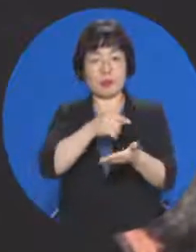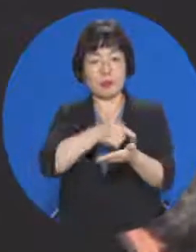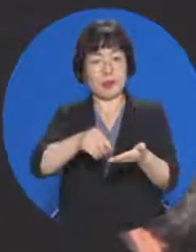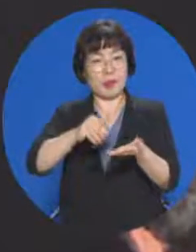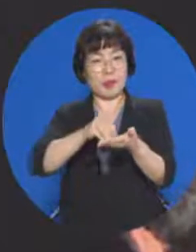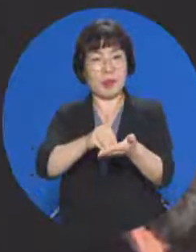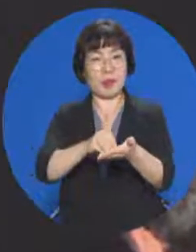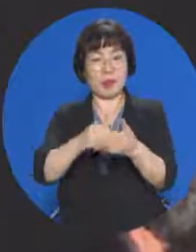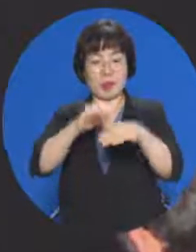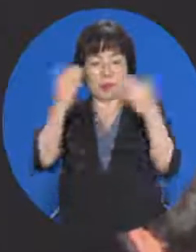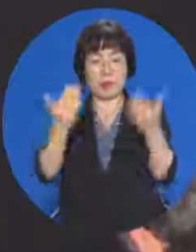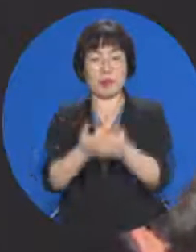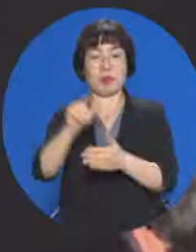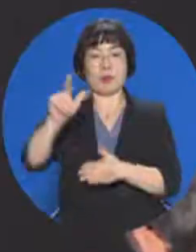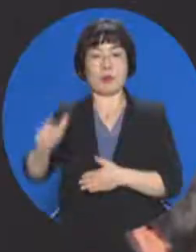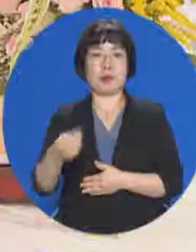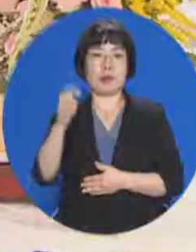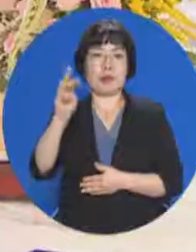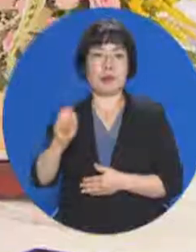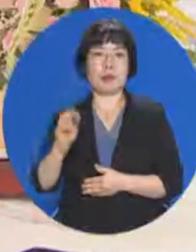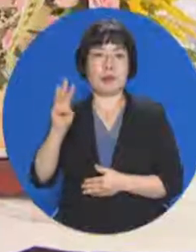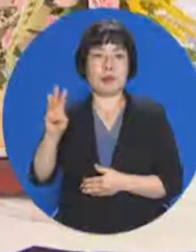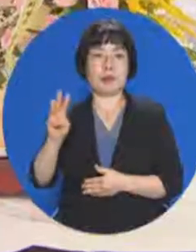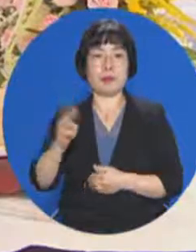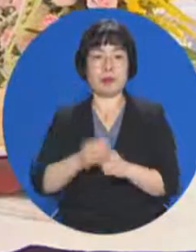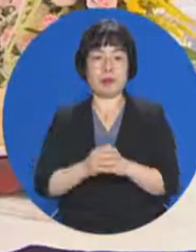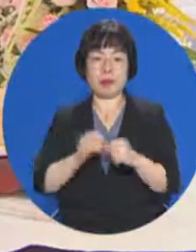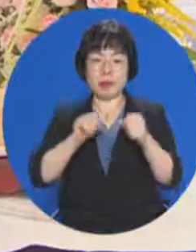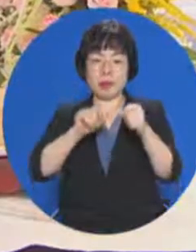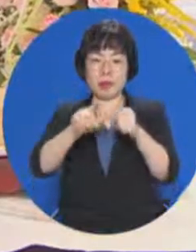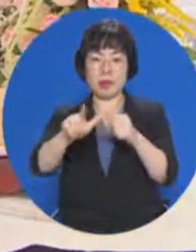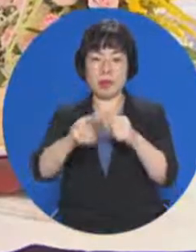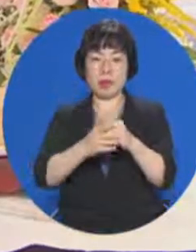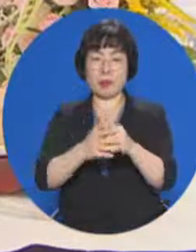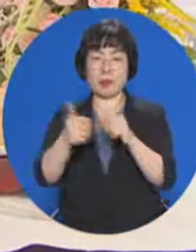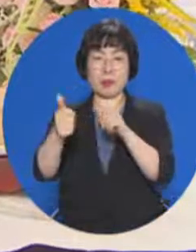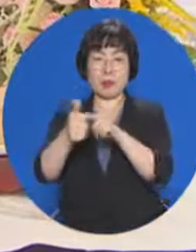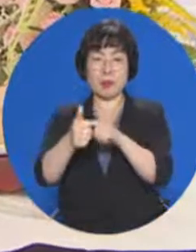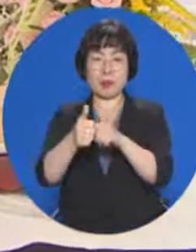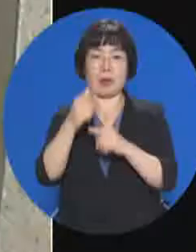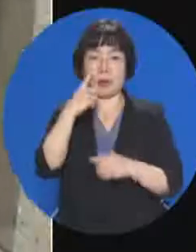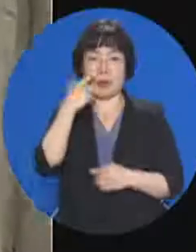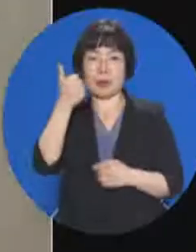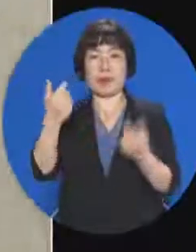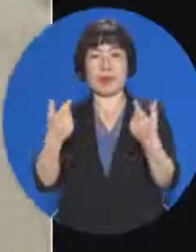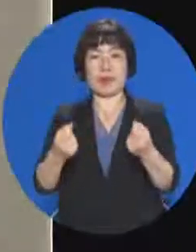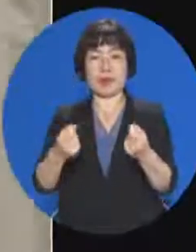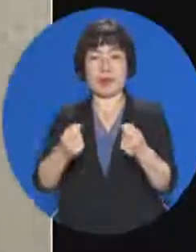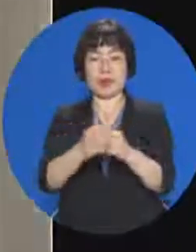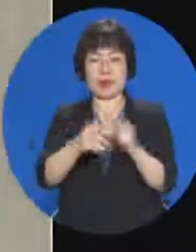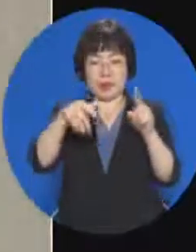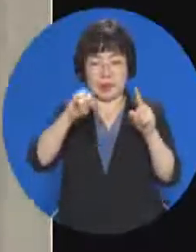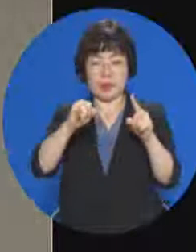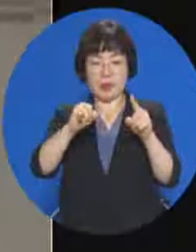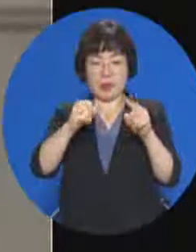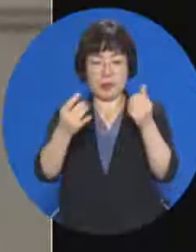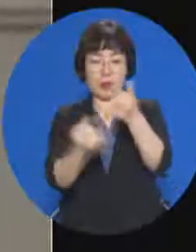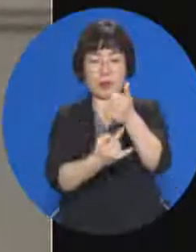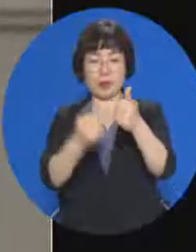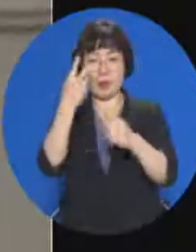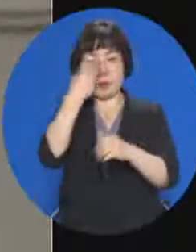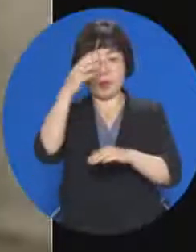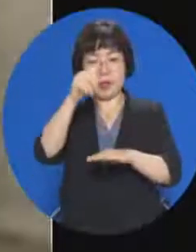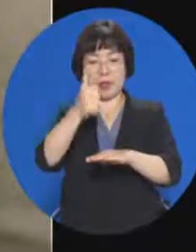건수는 모두 633건. 이들 대부분은 박 씨의 아버지처럼 일기 진실화해위원회의